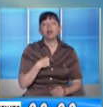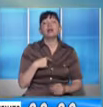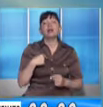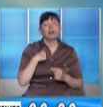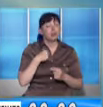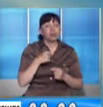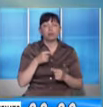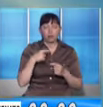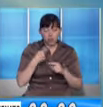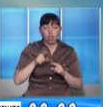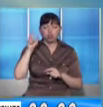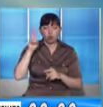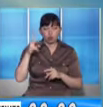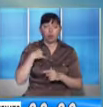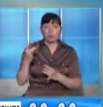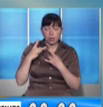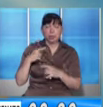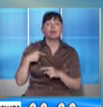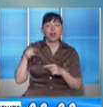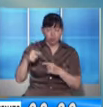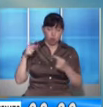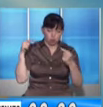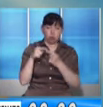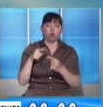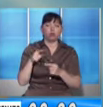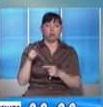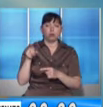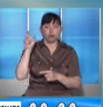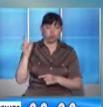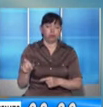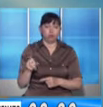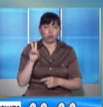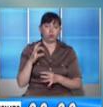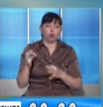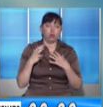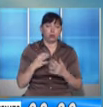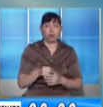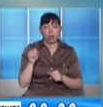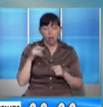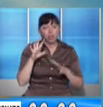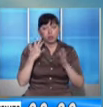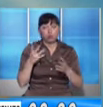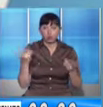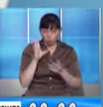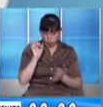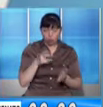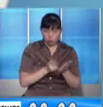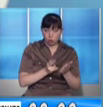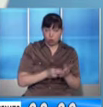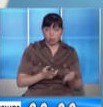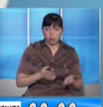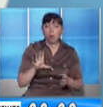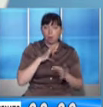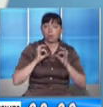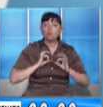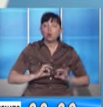surse demne de încredere, aceste cifre au fost confirmate. Deci puteți demonstra acest lucru dacă va fi nevoie. Și v-ați adresat la procuratură?